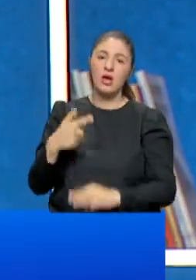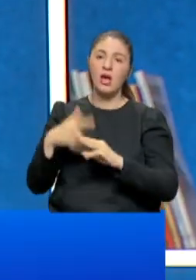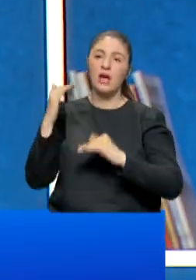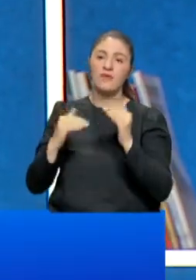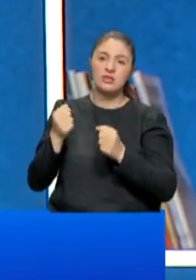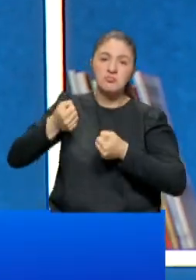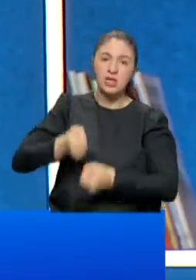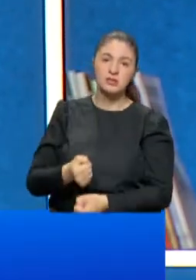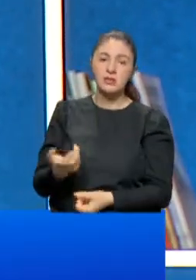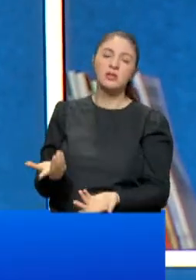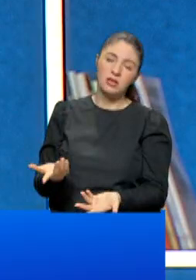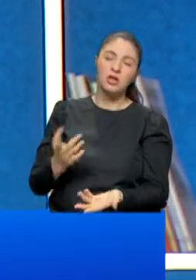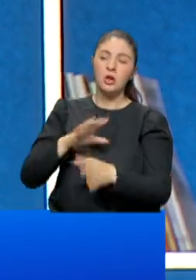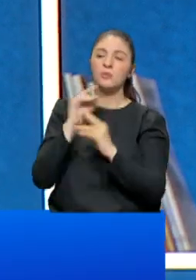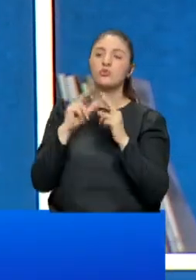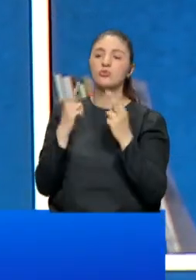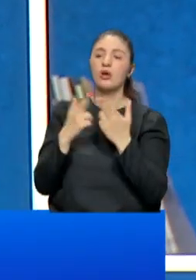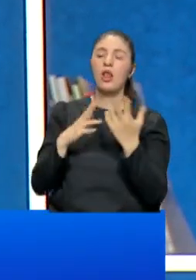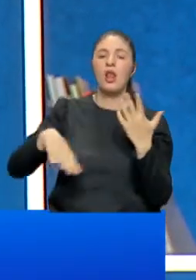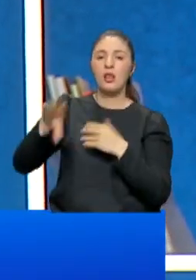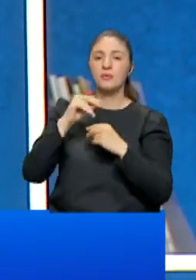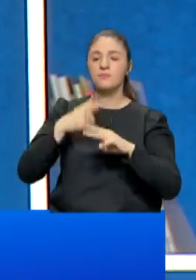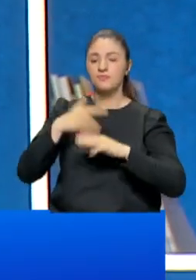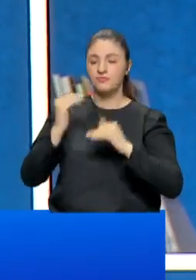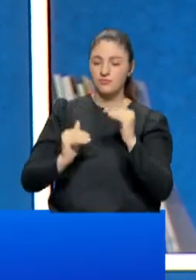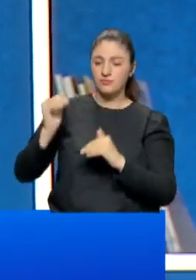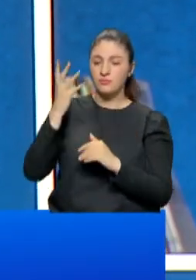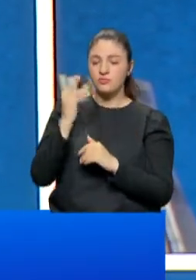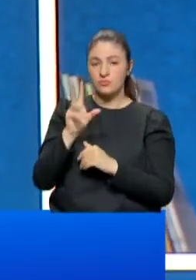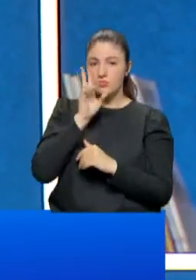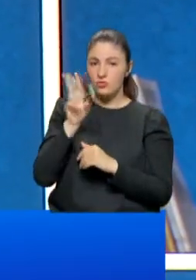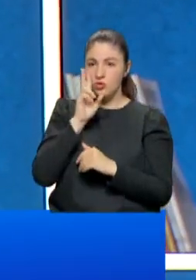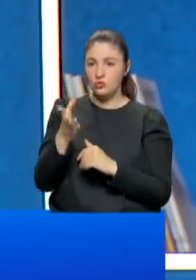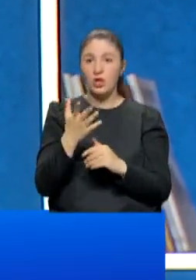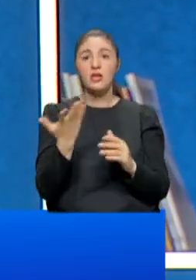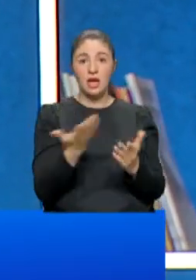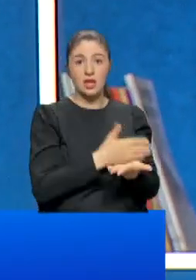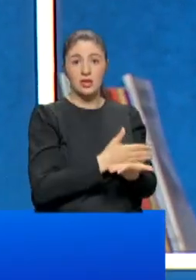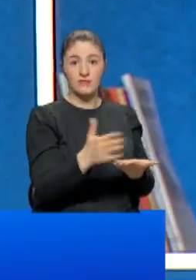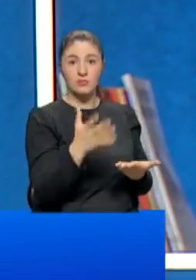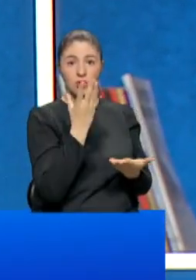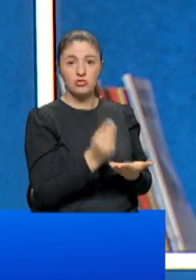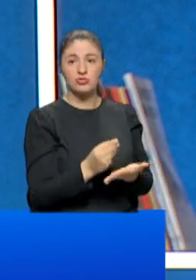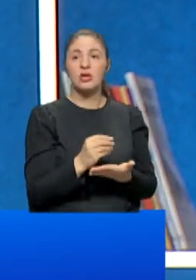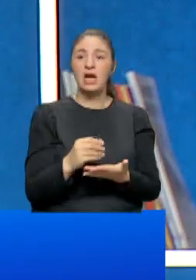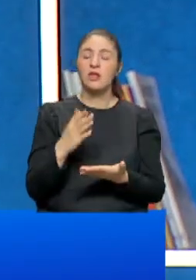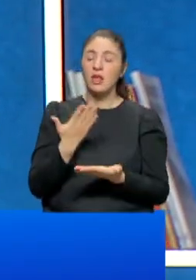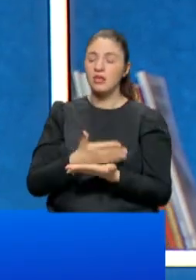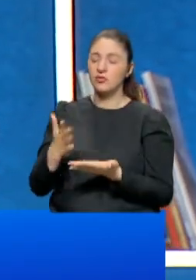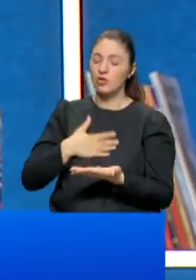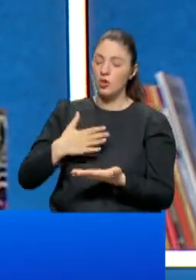enflasyonist baskılar Tabii ki tüm Dünyanın her tarafında enflasyon arttığını görüyorsa devam edecek Burada devam edecek